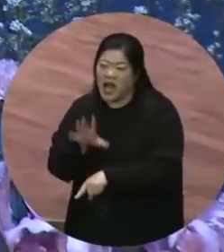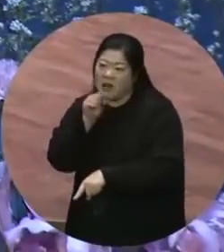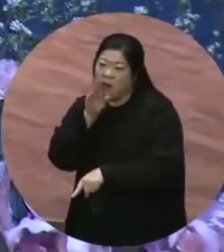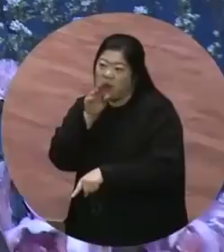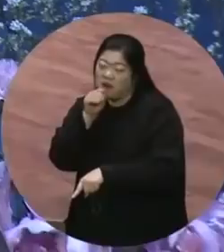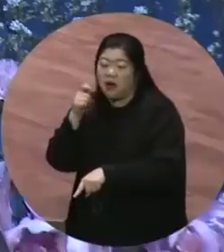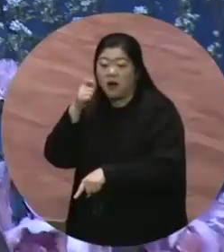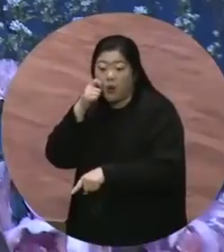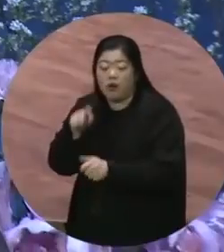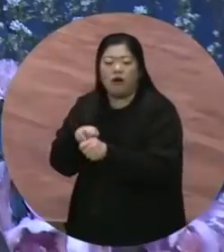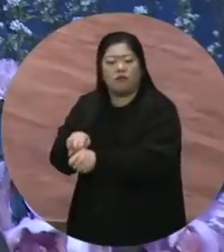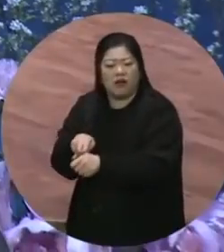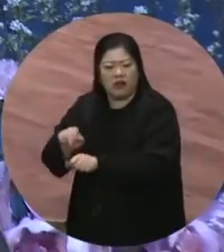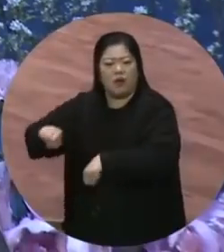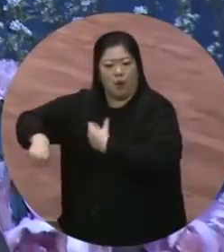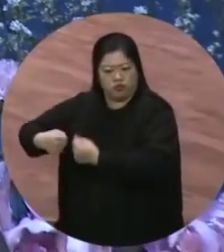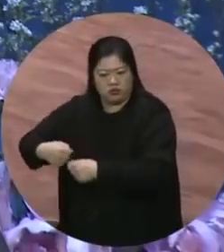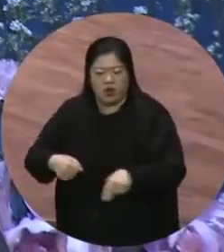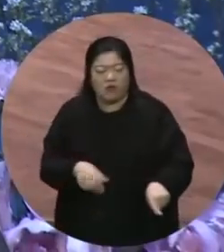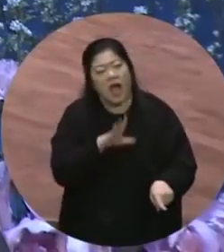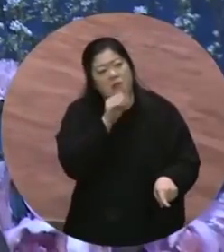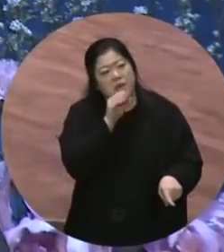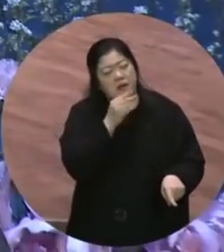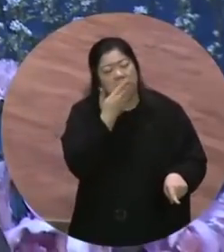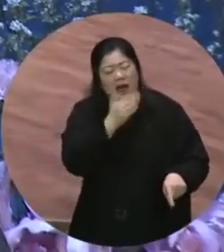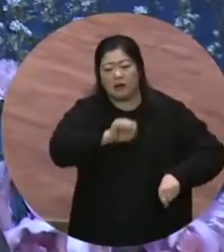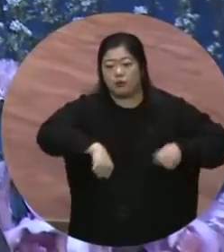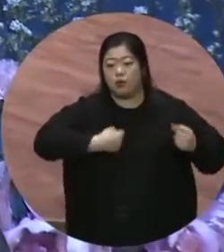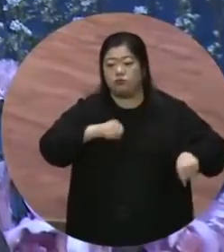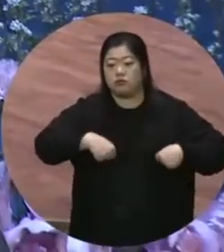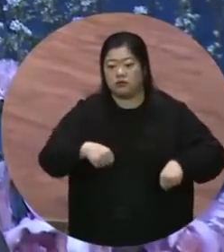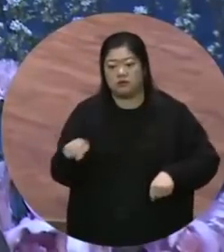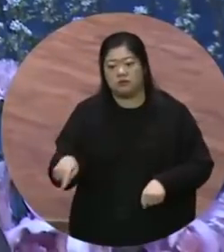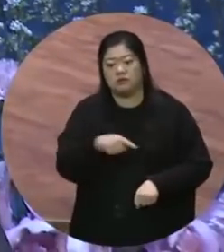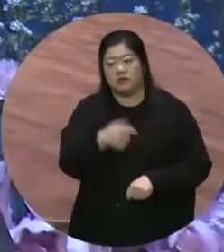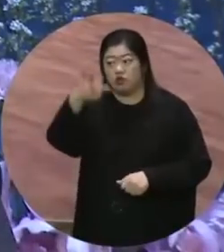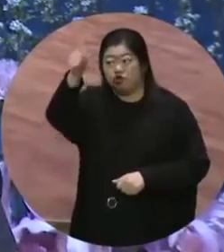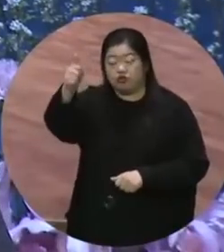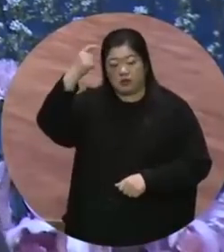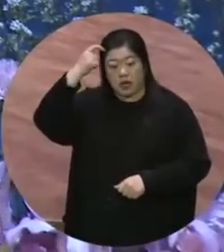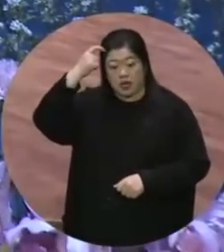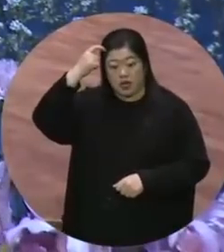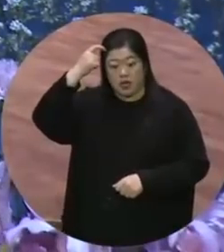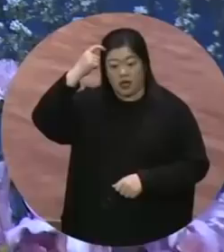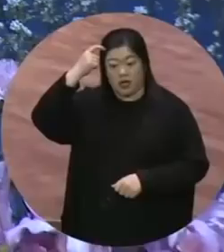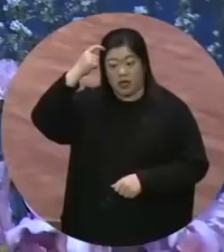아주 비참했습니다. 노예는 사람이 아니에요.